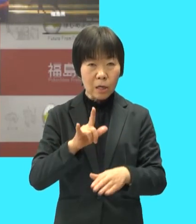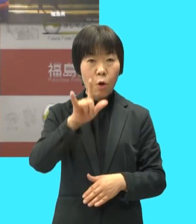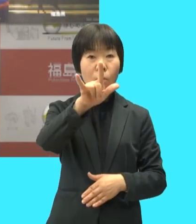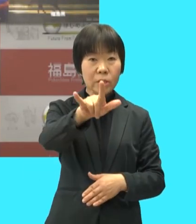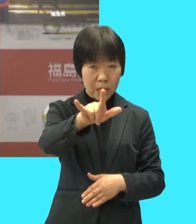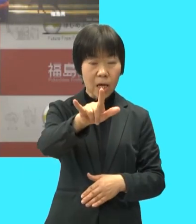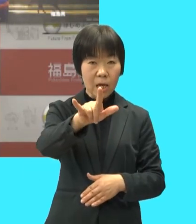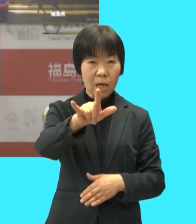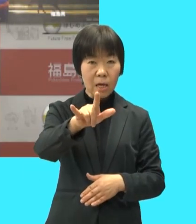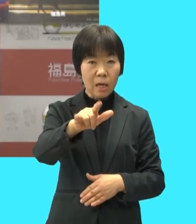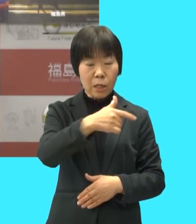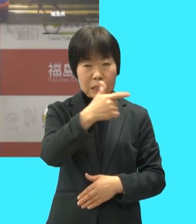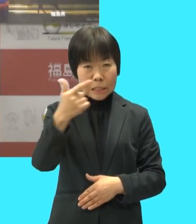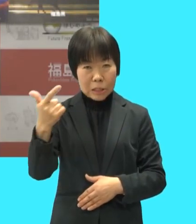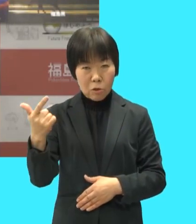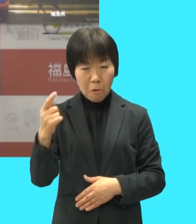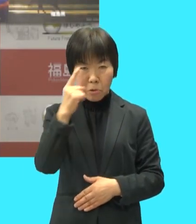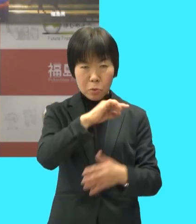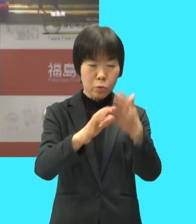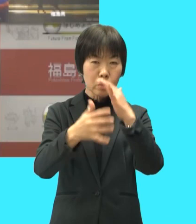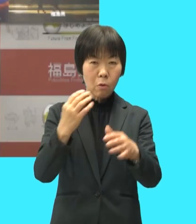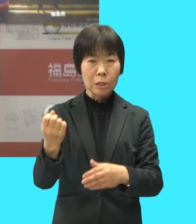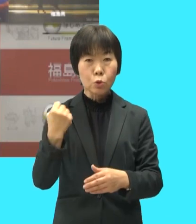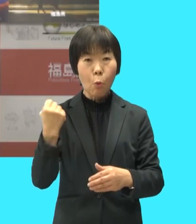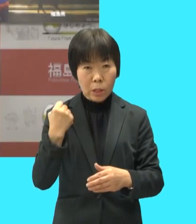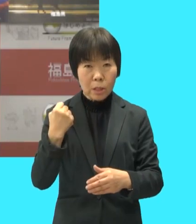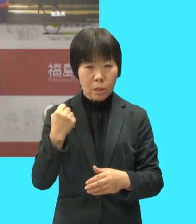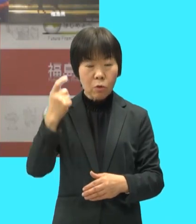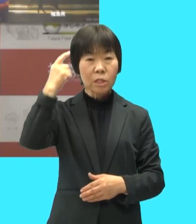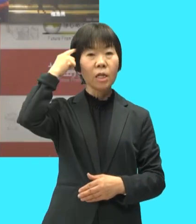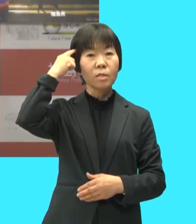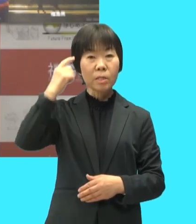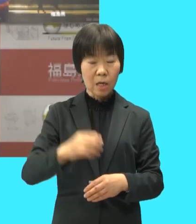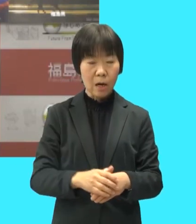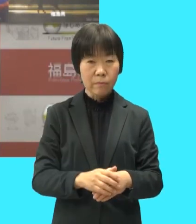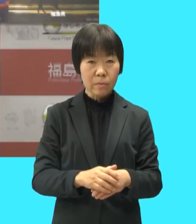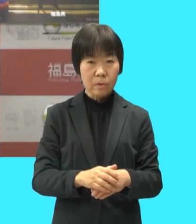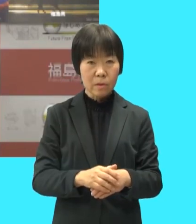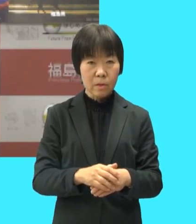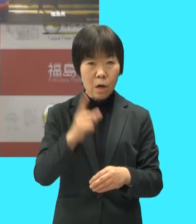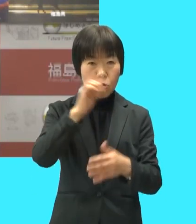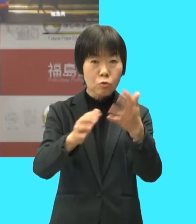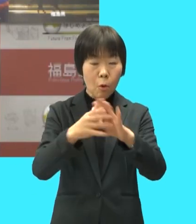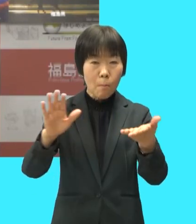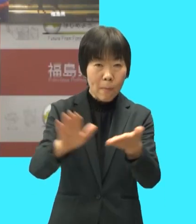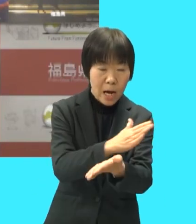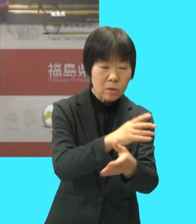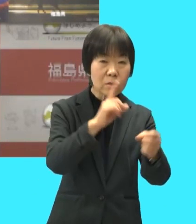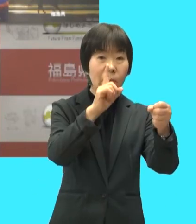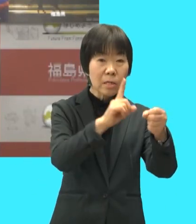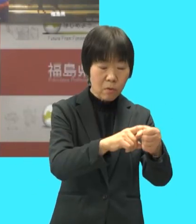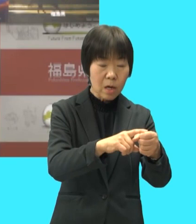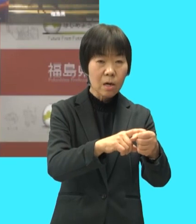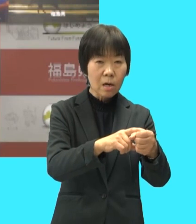、やはり非常に風評が強いということを実感しております。風評を取り除くには、まあ、情報発信ですと